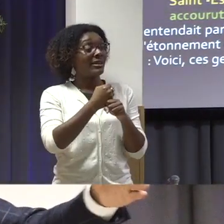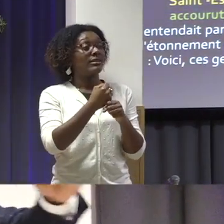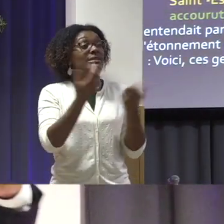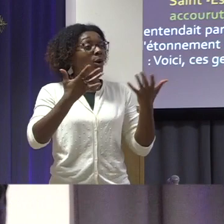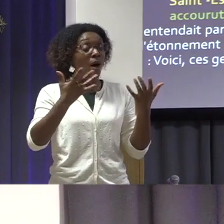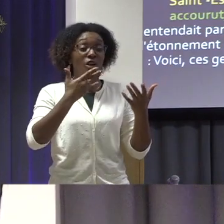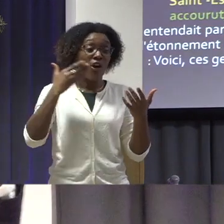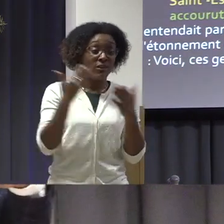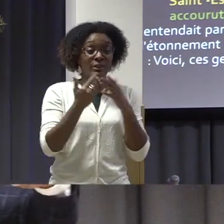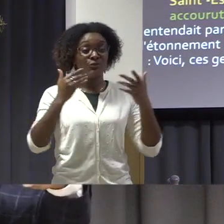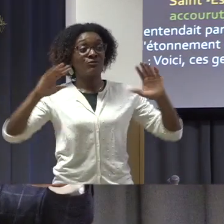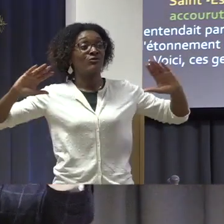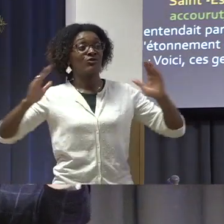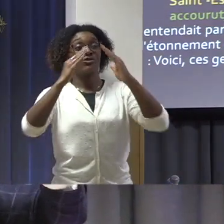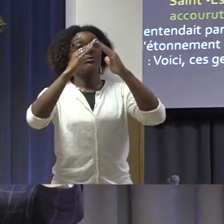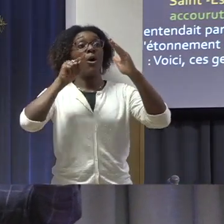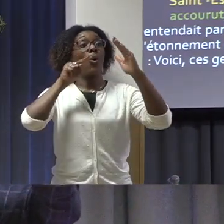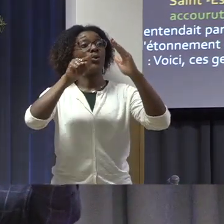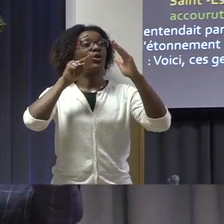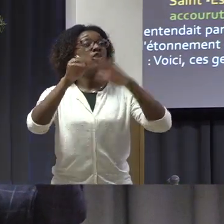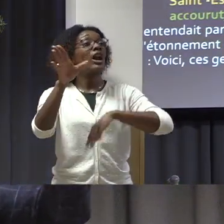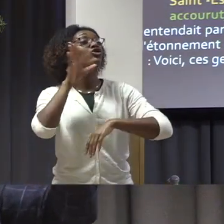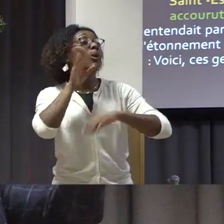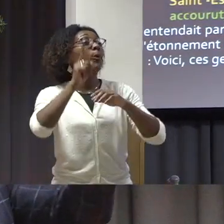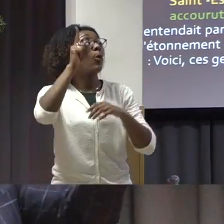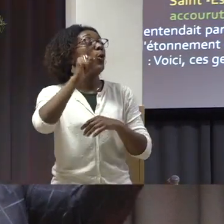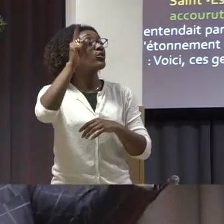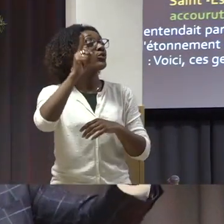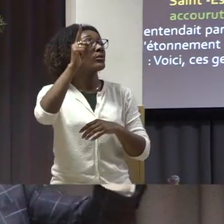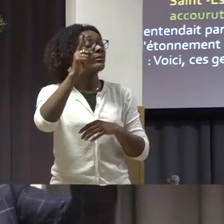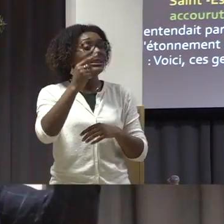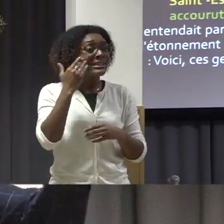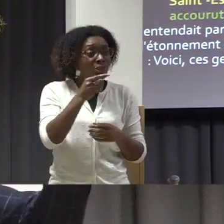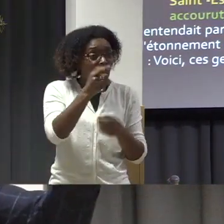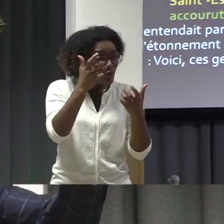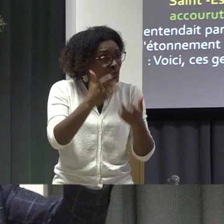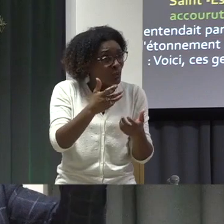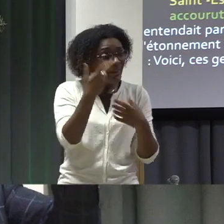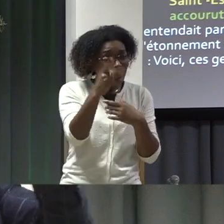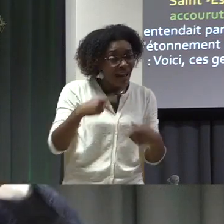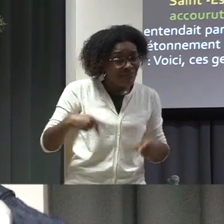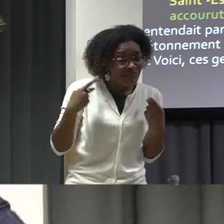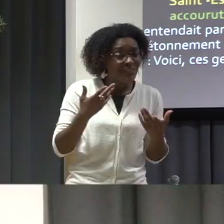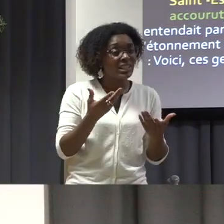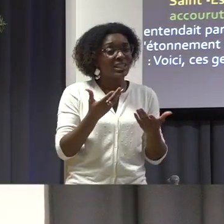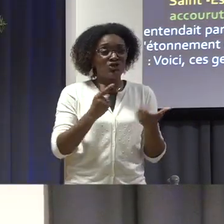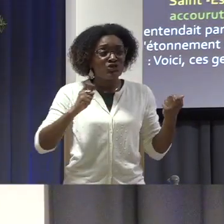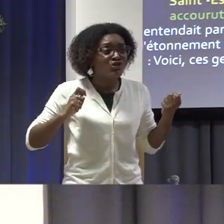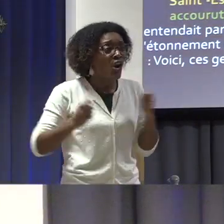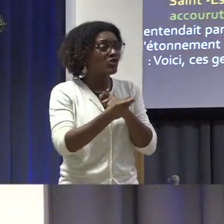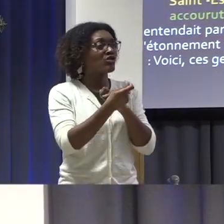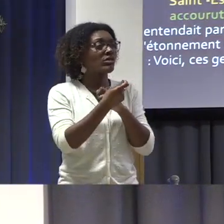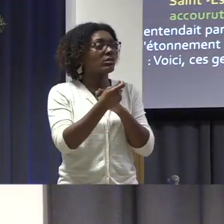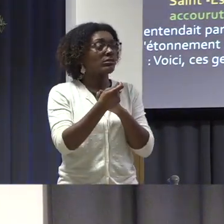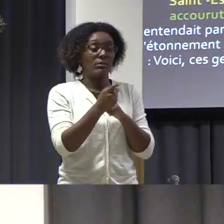tu veux tu sais que ta vie soit une suite des bouleversements tu va être bouleversée toi-même et bouleversé ton monde ça